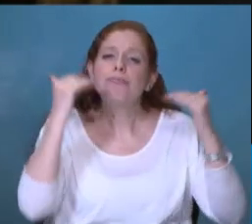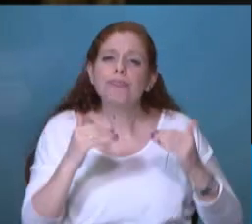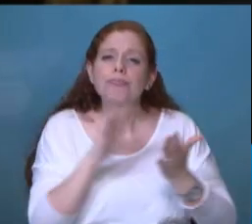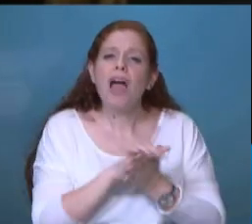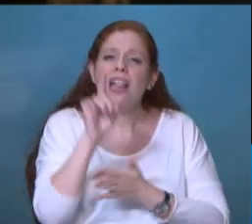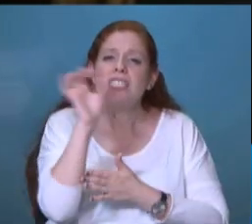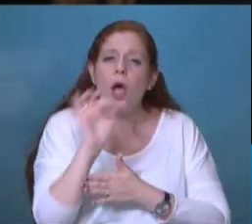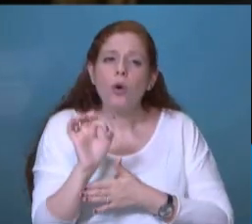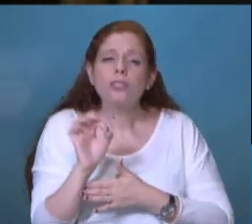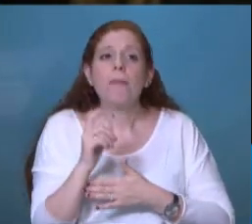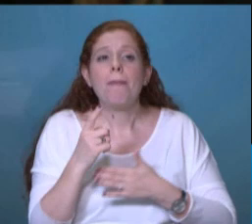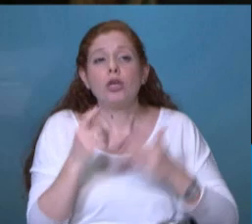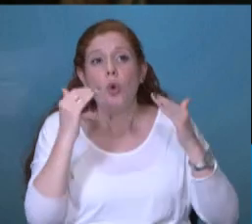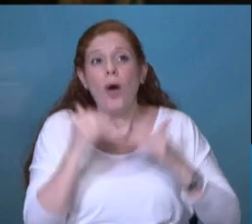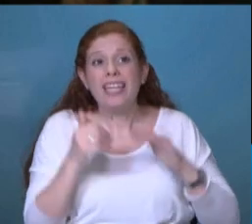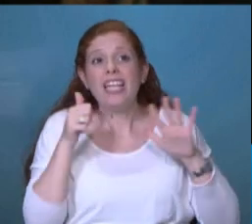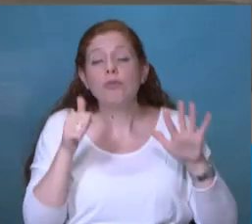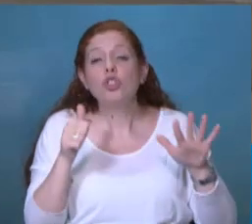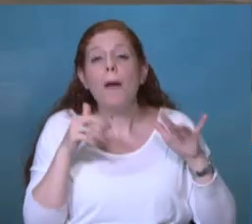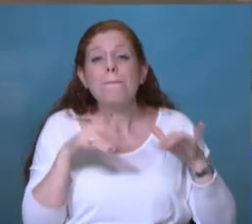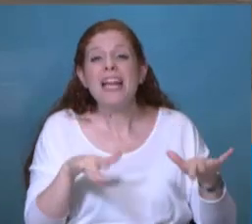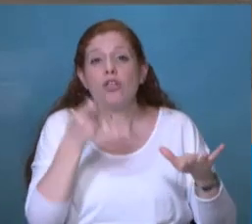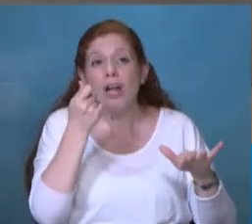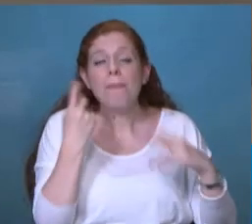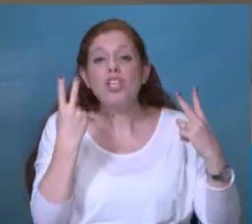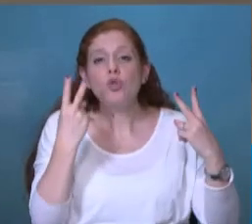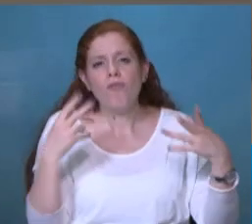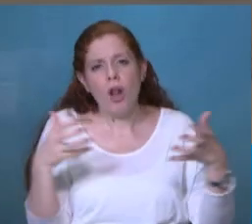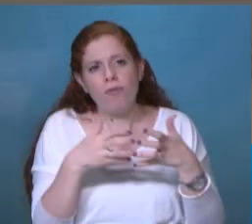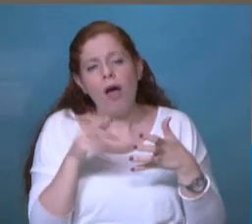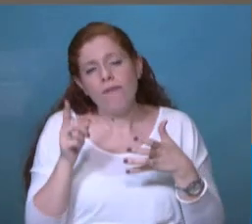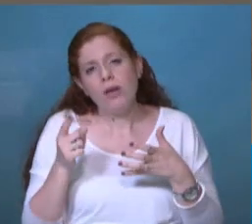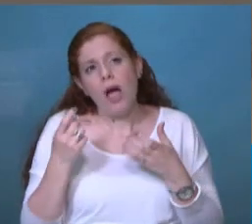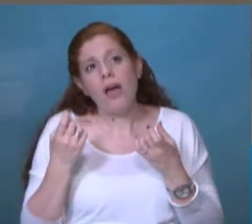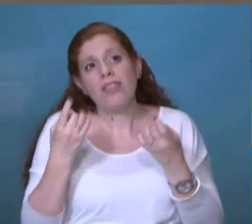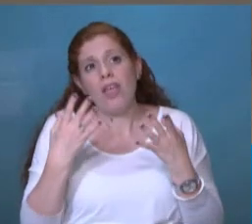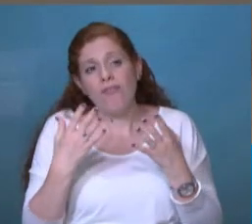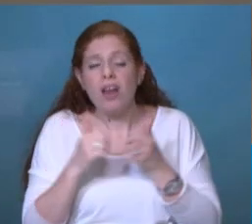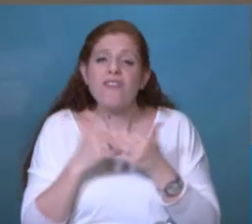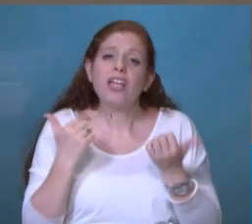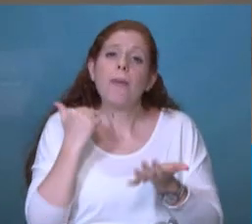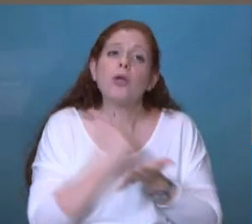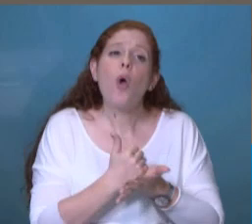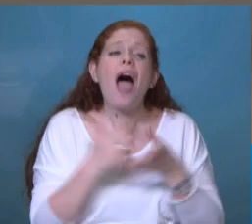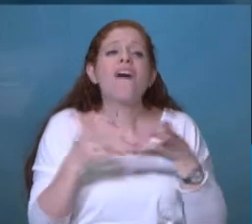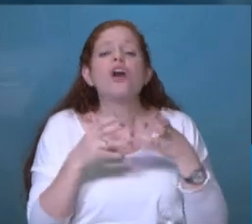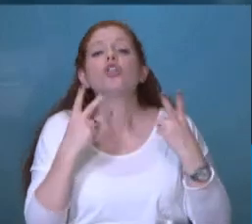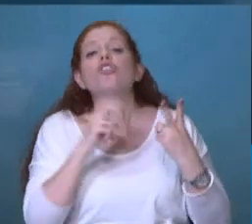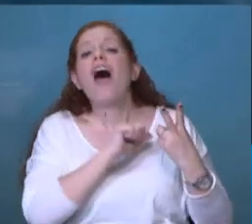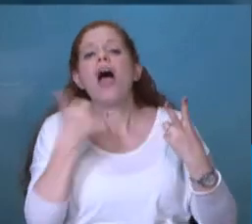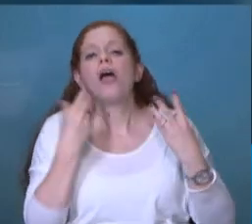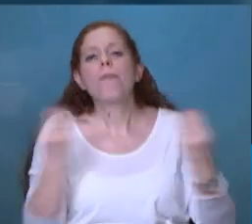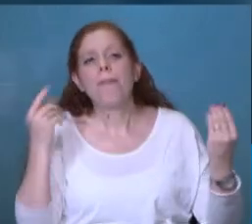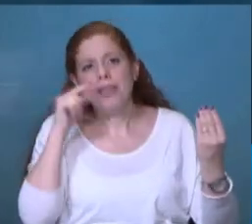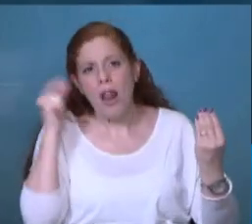מה שהוריד את שווי החברה ב-6 מיליארד שקלים. וכך נפרדה טבע מהתואר החברה ששווה הכי הרבה בבורסה בתל אביב,